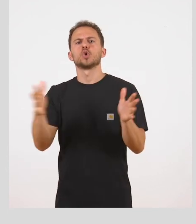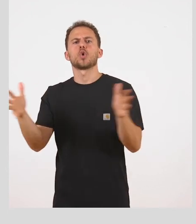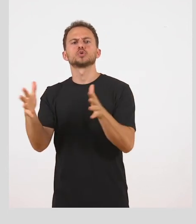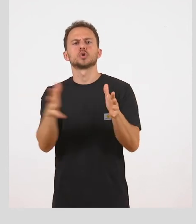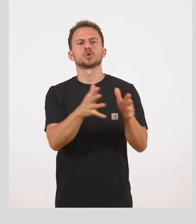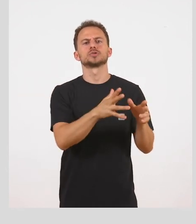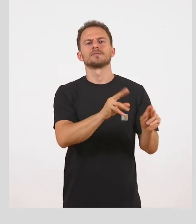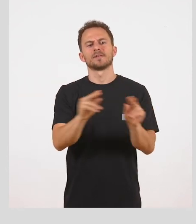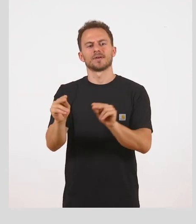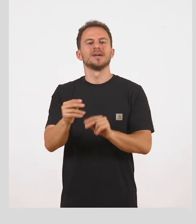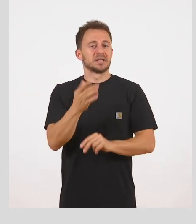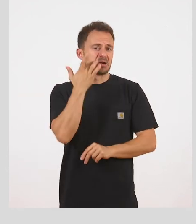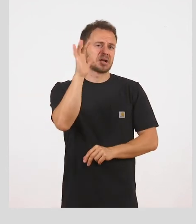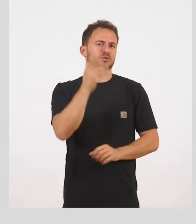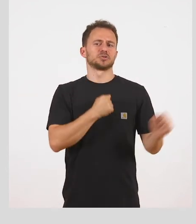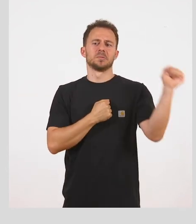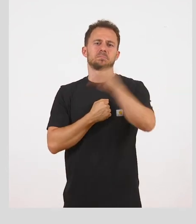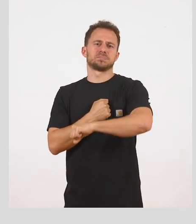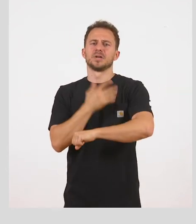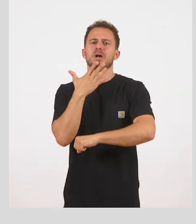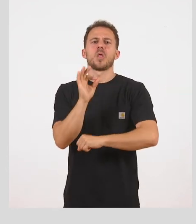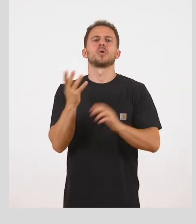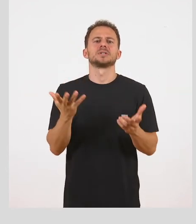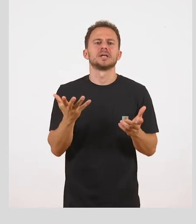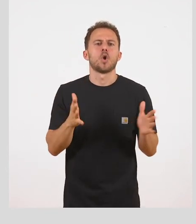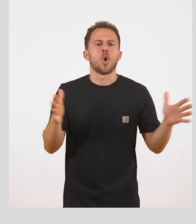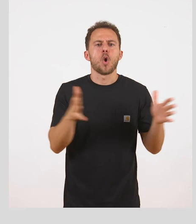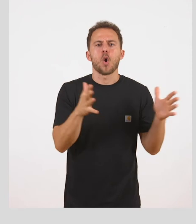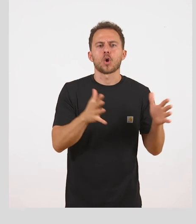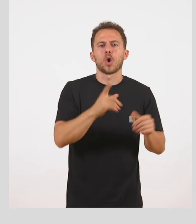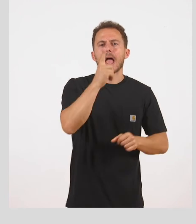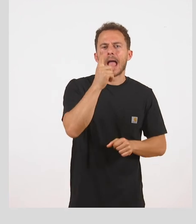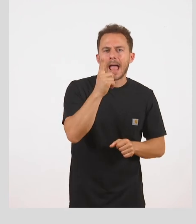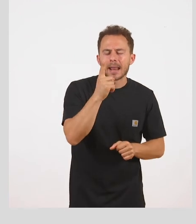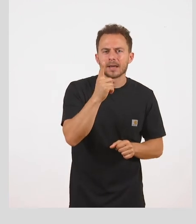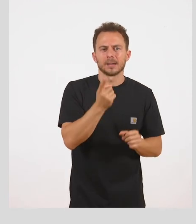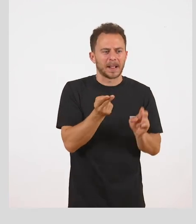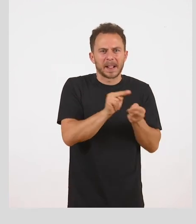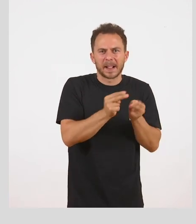ο χρυσός. Γιατί στον ίδιο όγκο, σε ένα κυβικό εκατοστό,